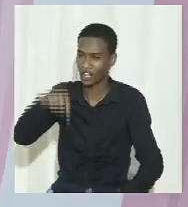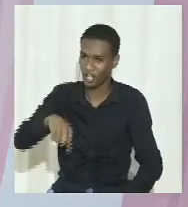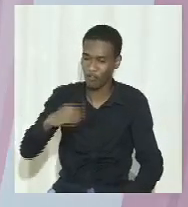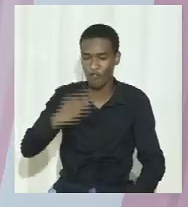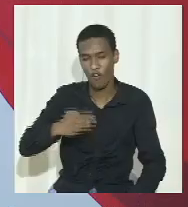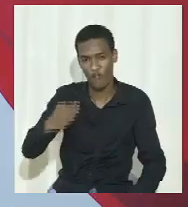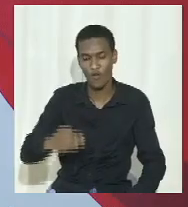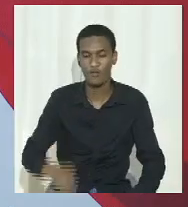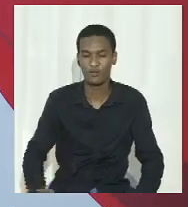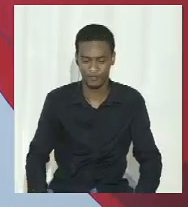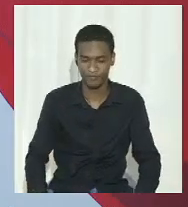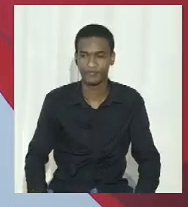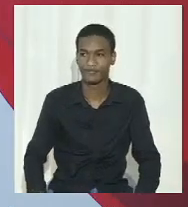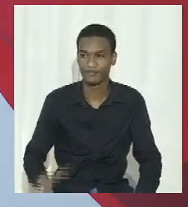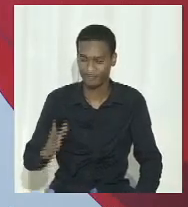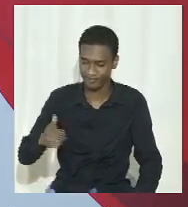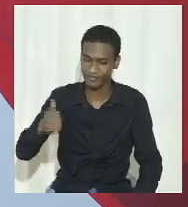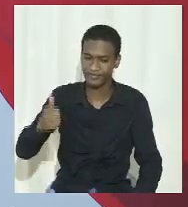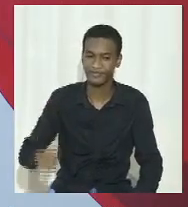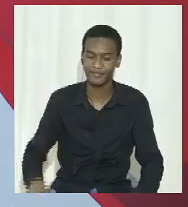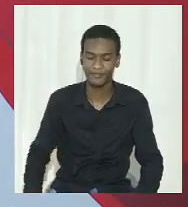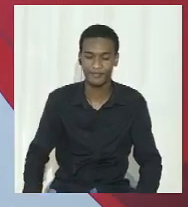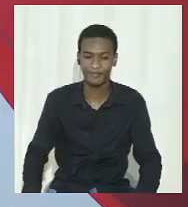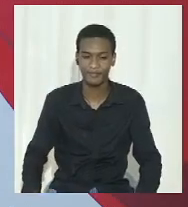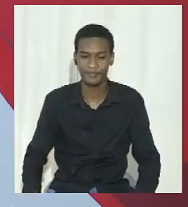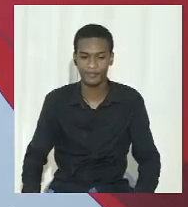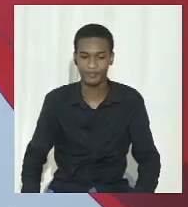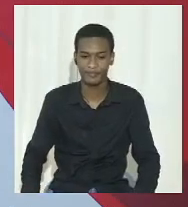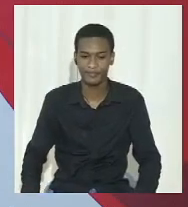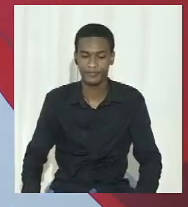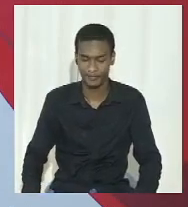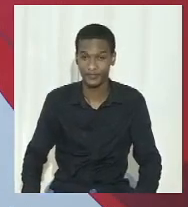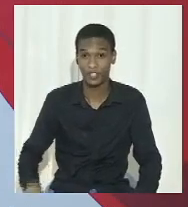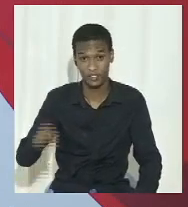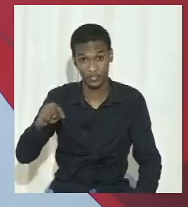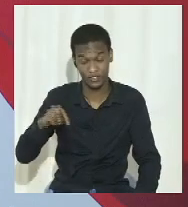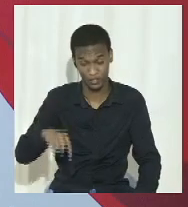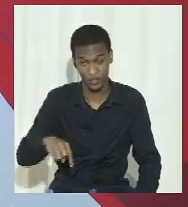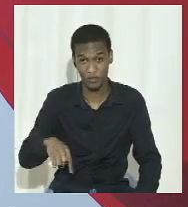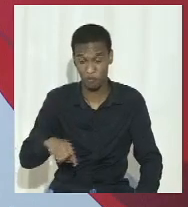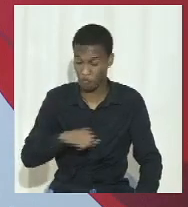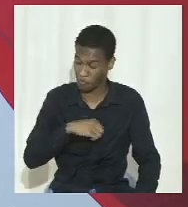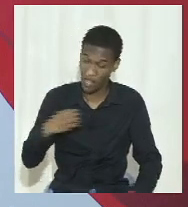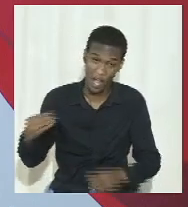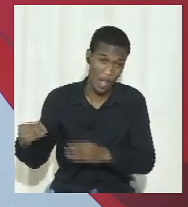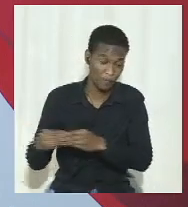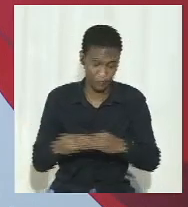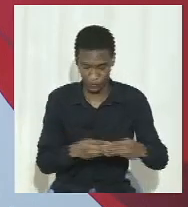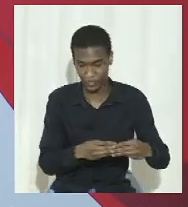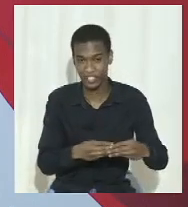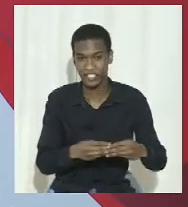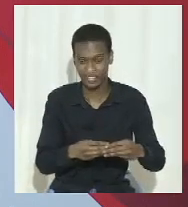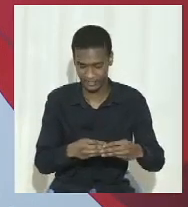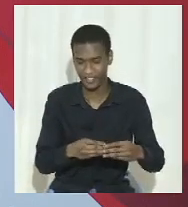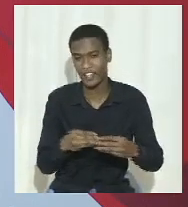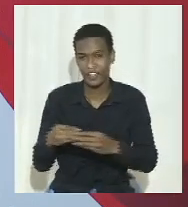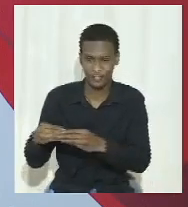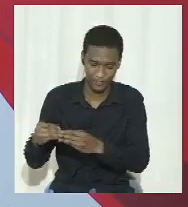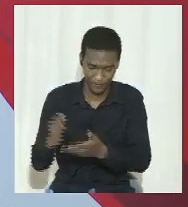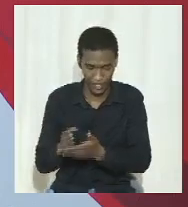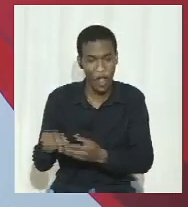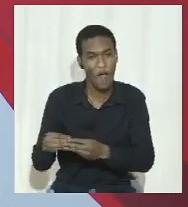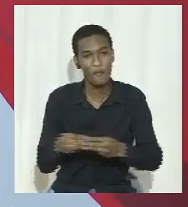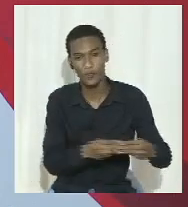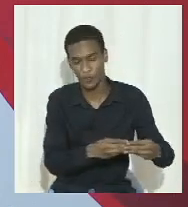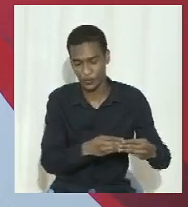fampahalalam-baovao kasitraka avosoa mitony fivoriana taony CCO taoryny fanambaran'ny filohan'ny repoblika